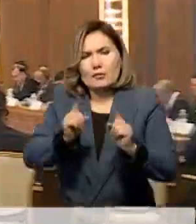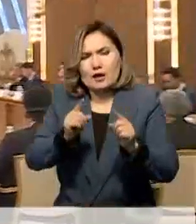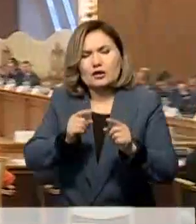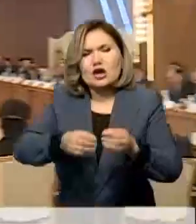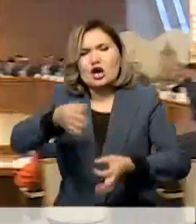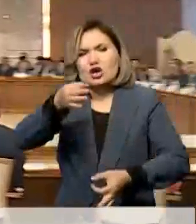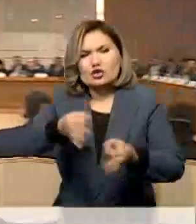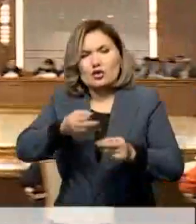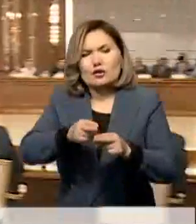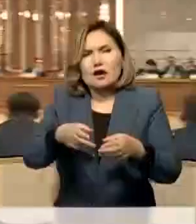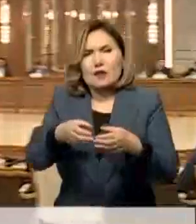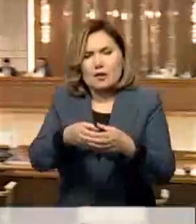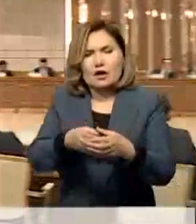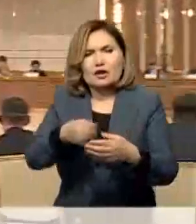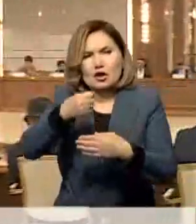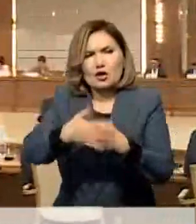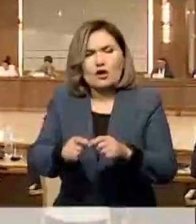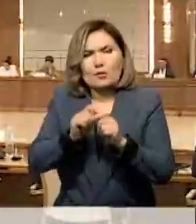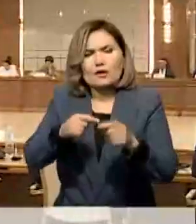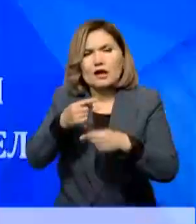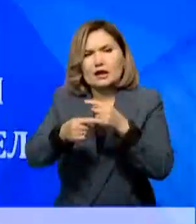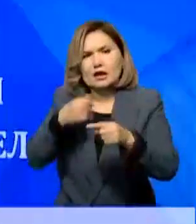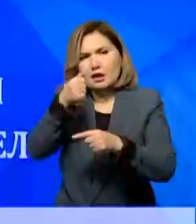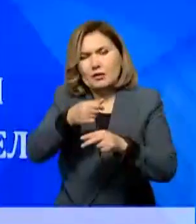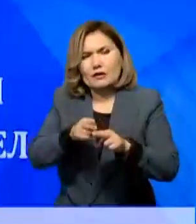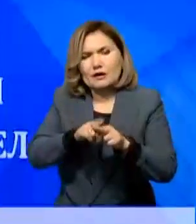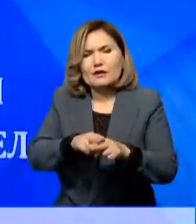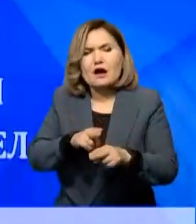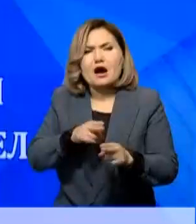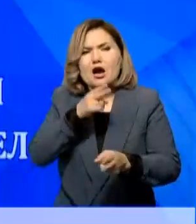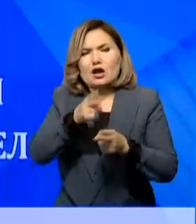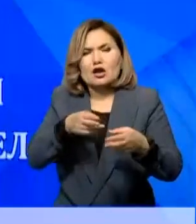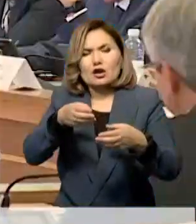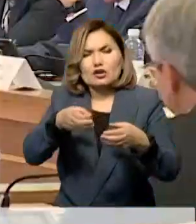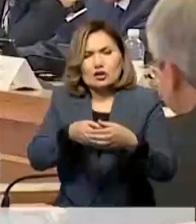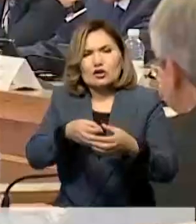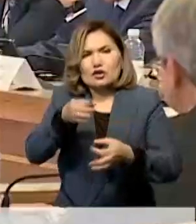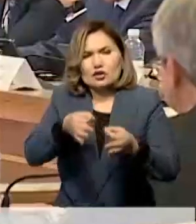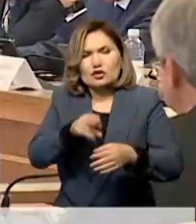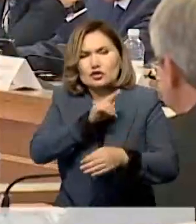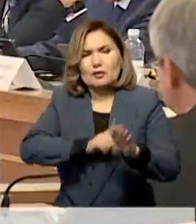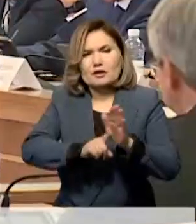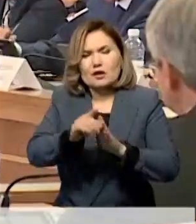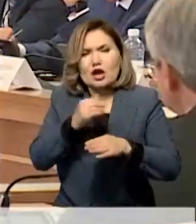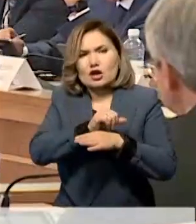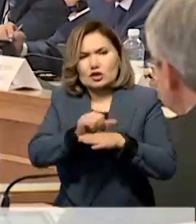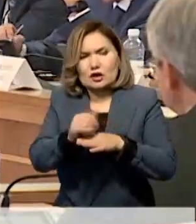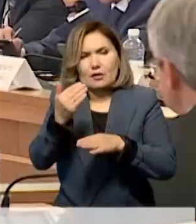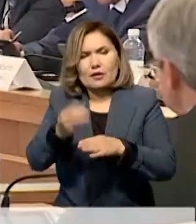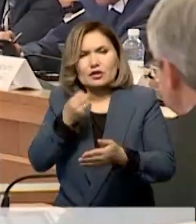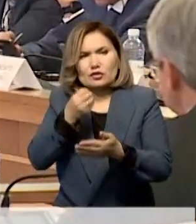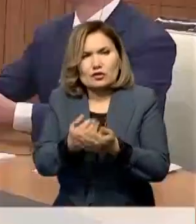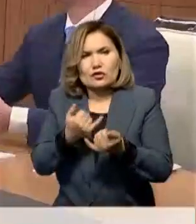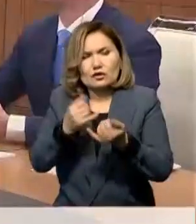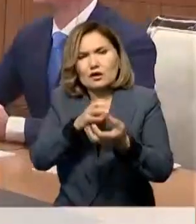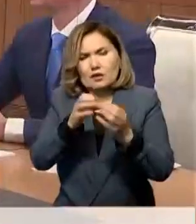сот әкімшілігі дербес мекеме ретінде құрылды. Ал келер жылдан бастап кассациялық сот жұмыс істейді. Мұндай өзгерістерге шетелдік сарапшылар жоғары баға беріп